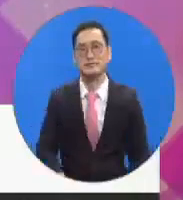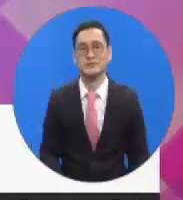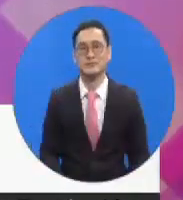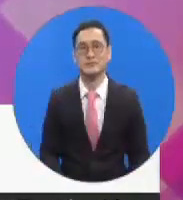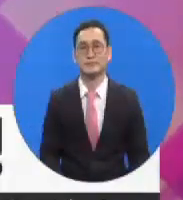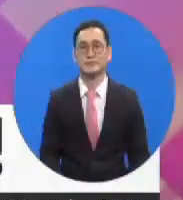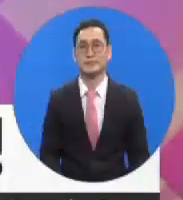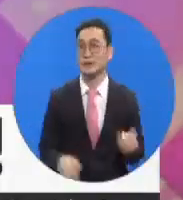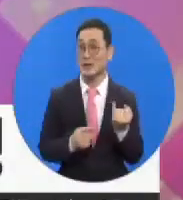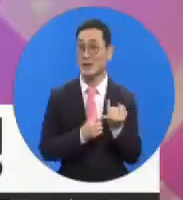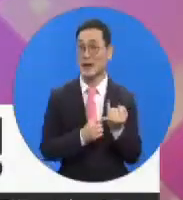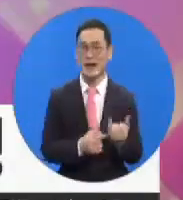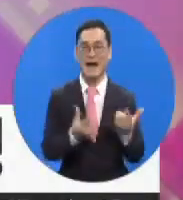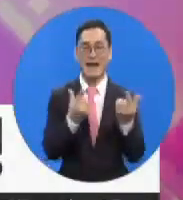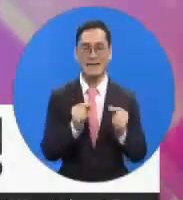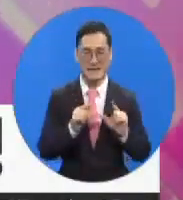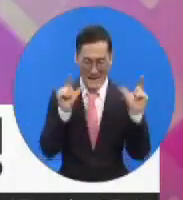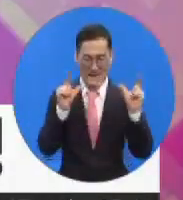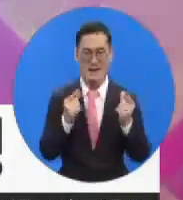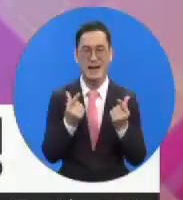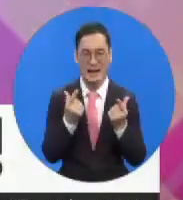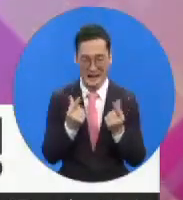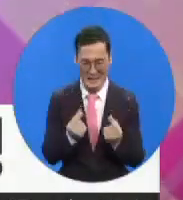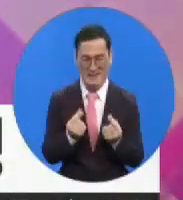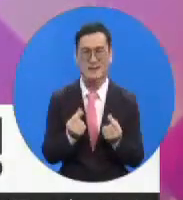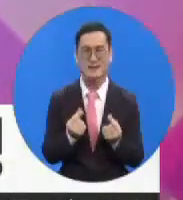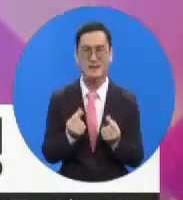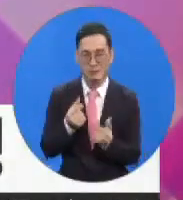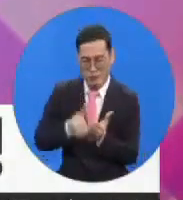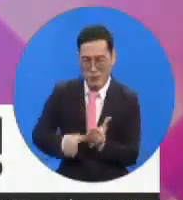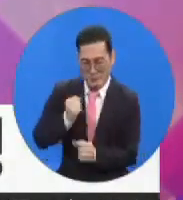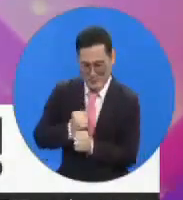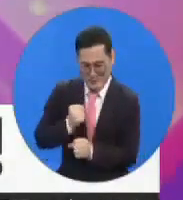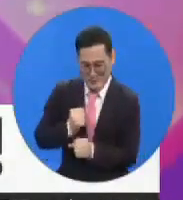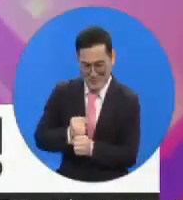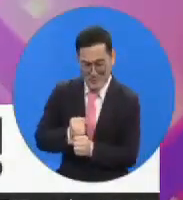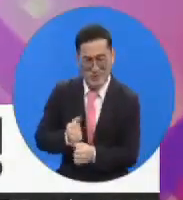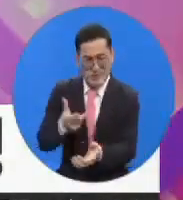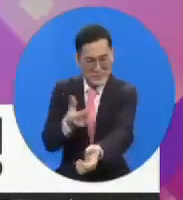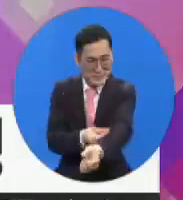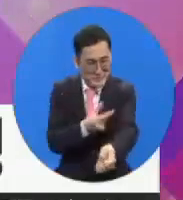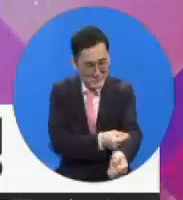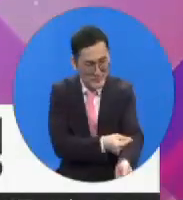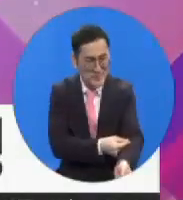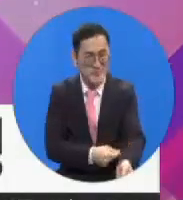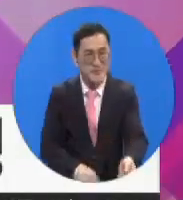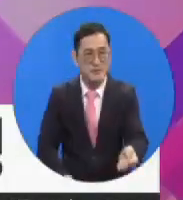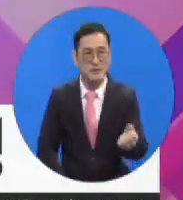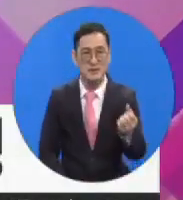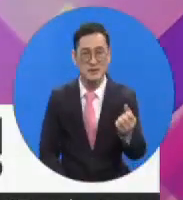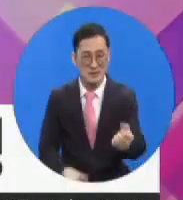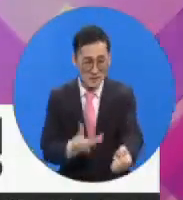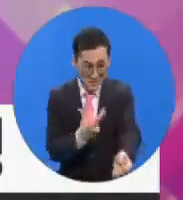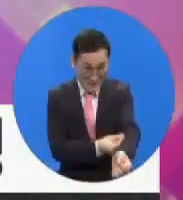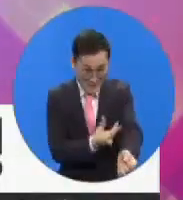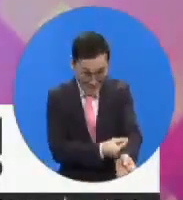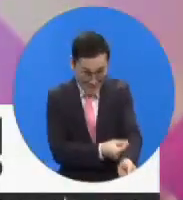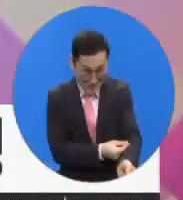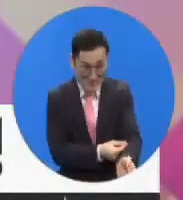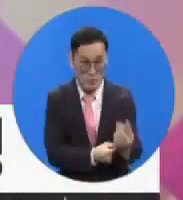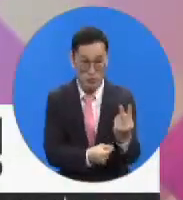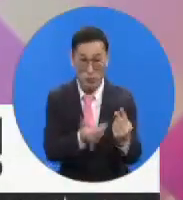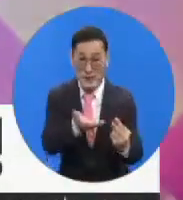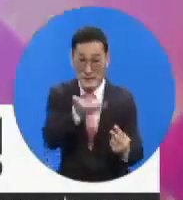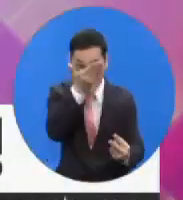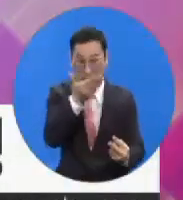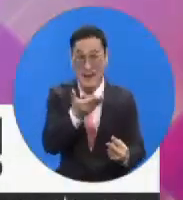날 같은 공장에서 생산된 백신을 맞고 사망한 사례가 두 건 확인되면 그 백신은 멈춰야